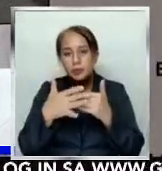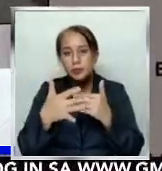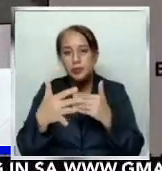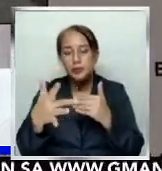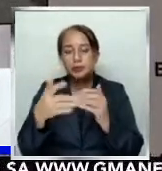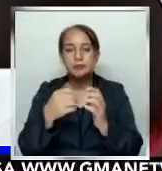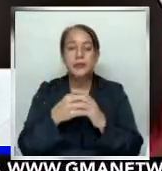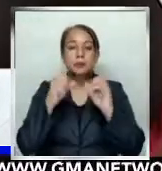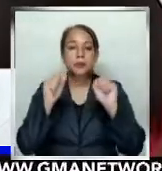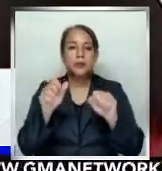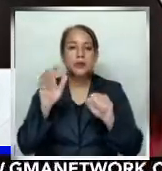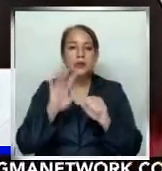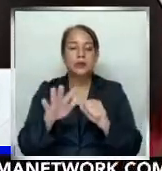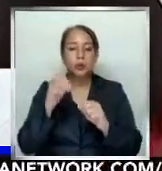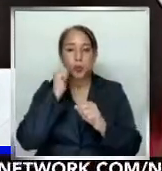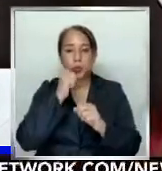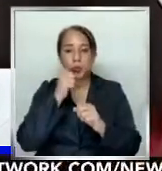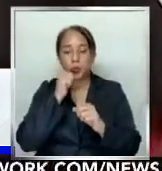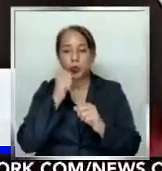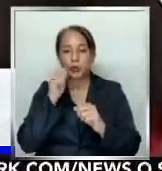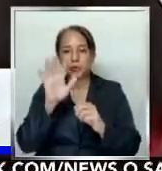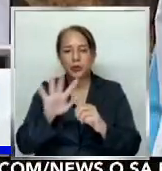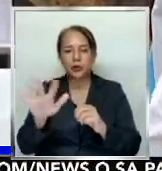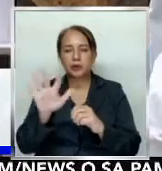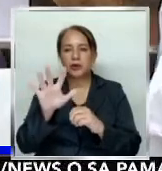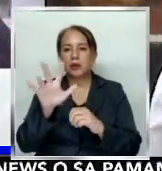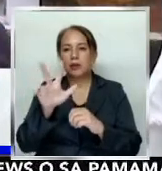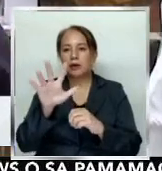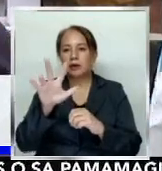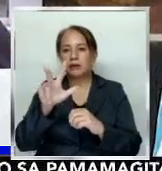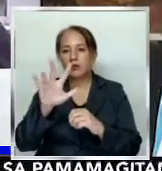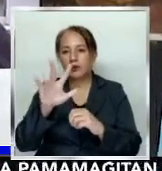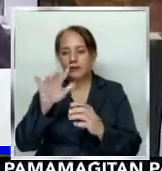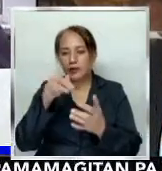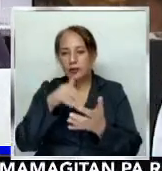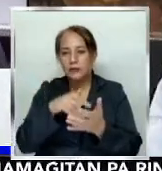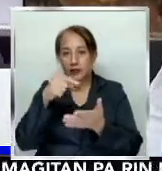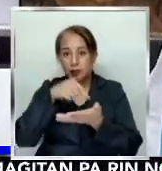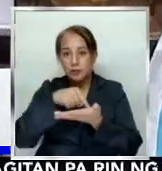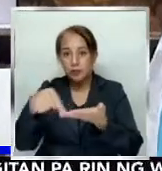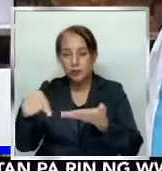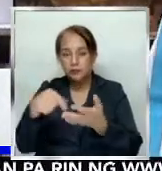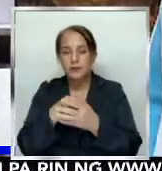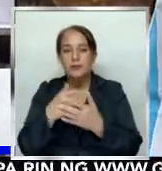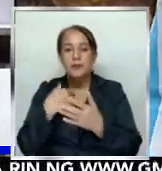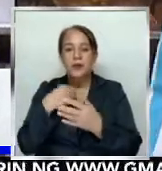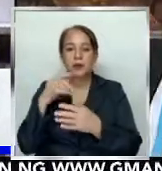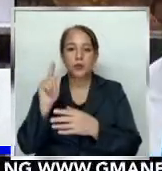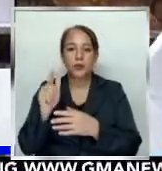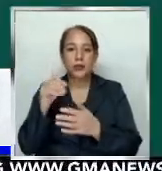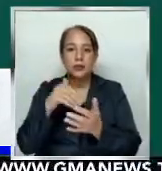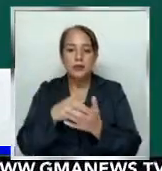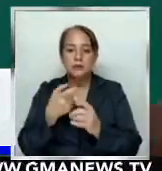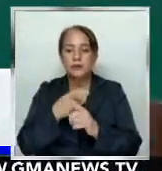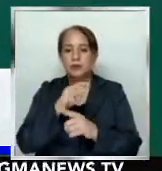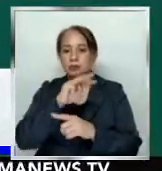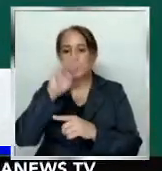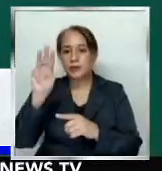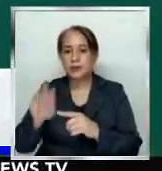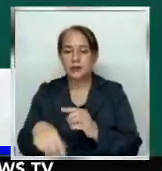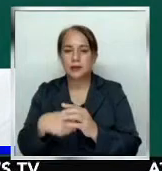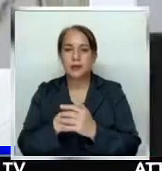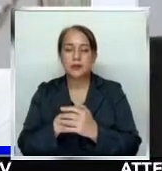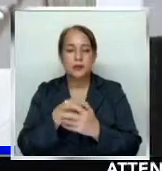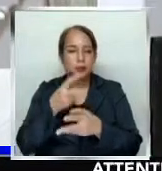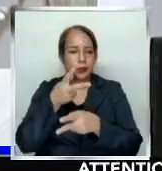umabot ang daily cases nationwide sa mahigit 35,000 sa linggong ito, 20,000 dito sa Metro Manila. Binabantayan